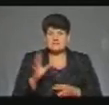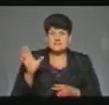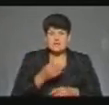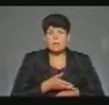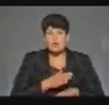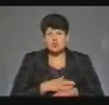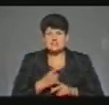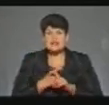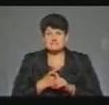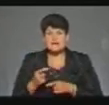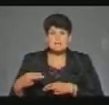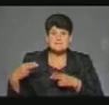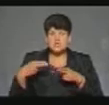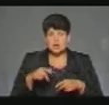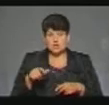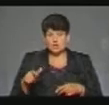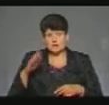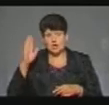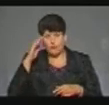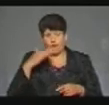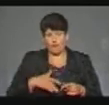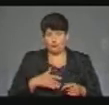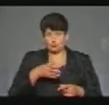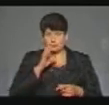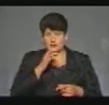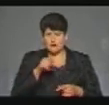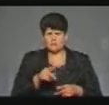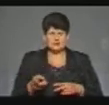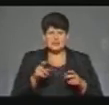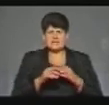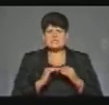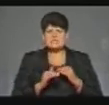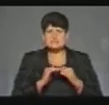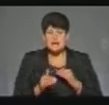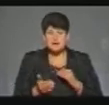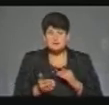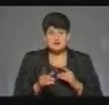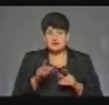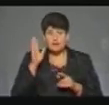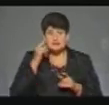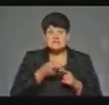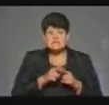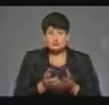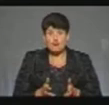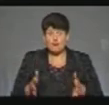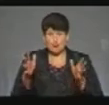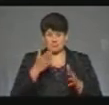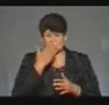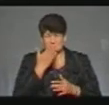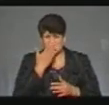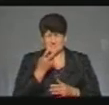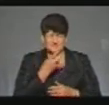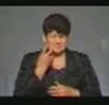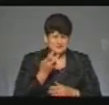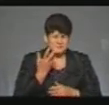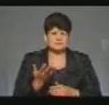і з Австрії приїжджали люди, так мовити, на води. Ось. А тут їх перекинули в степ, де вода – це то, що в бочці привезли. З жахливим запахом, тепла,